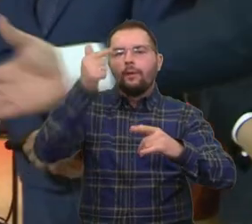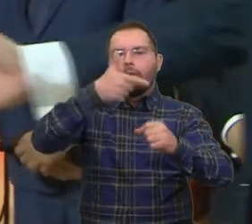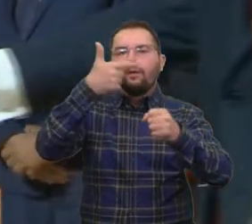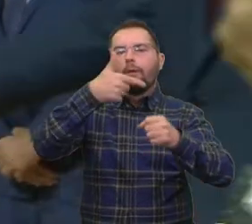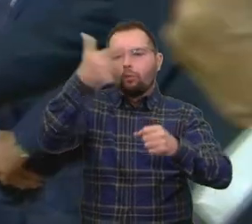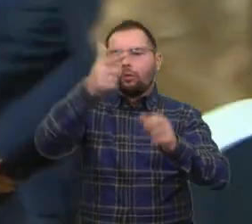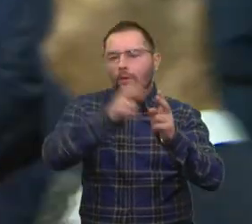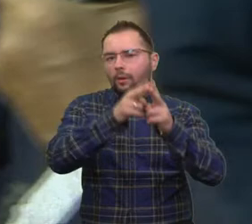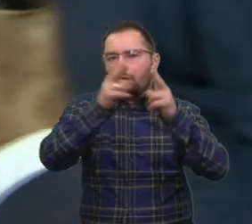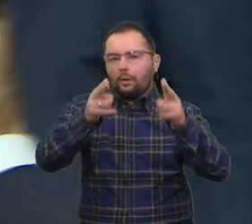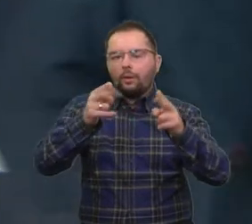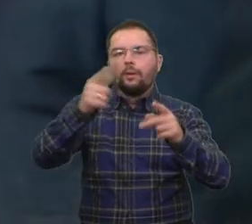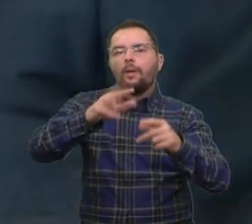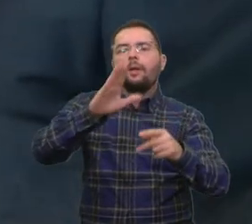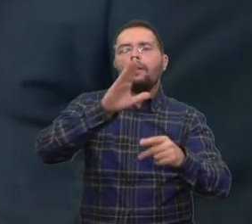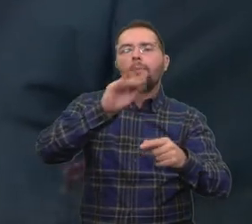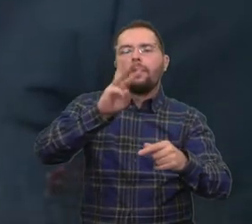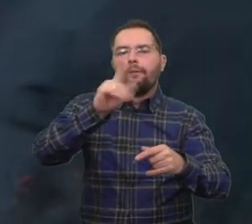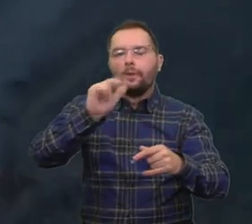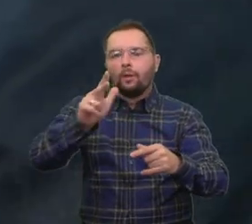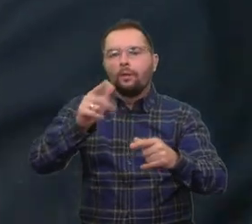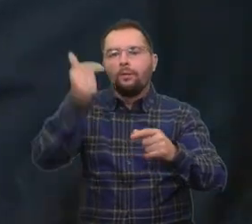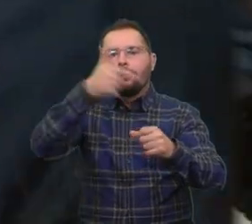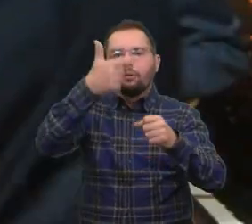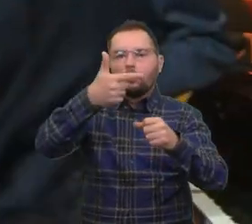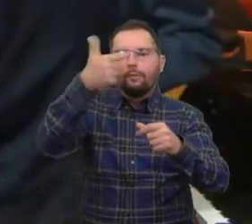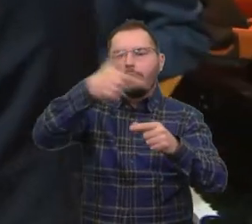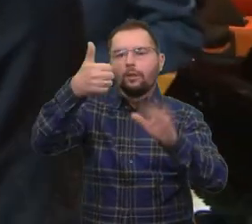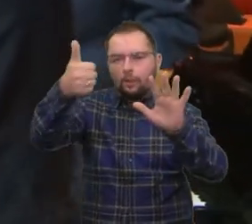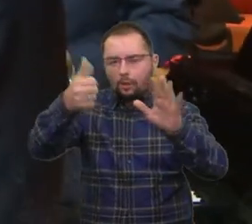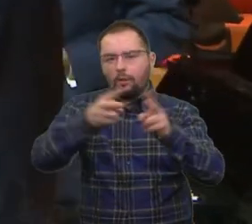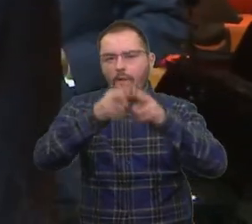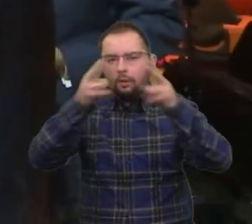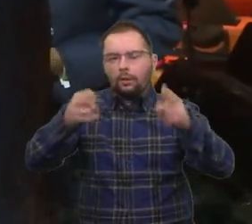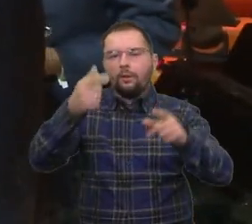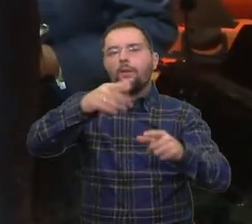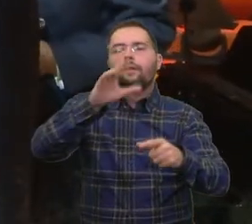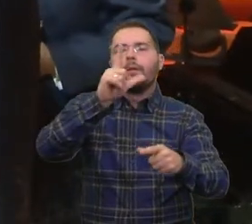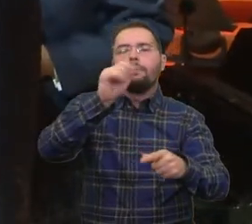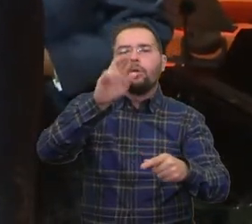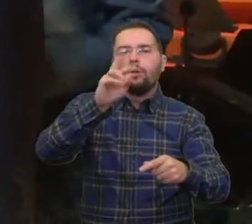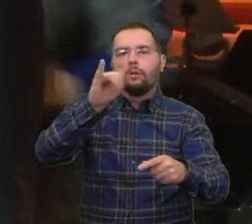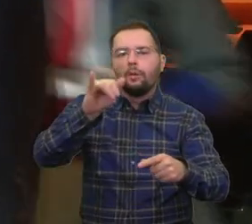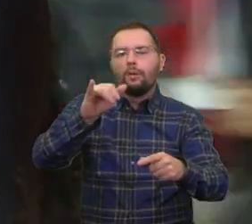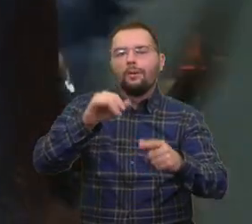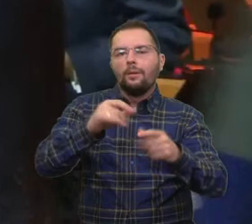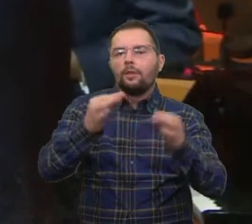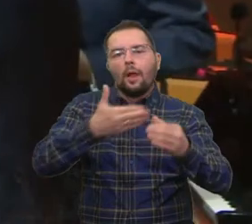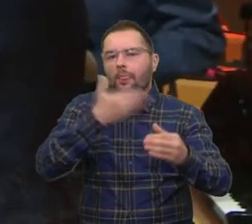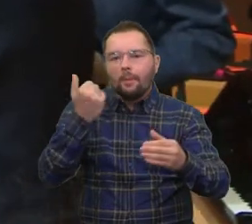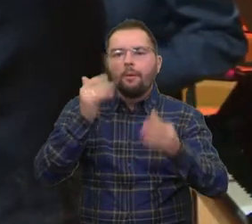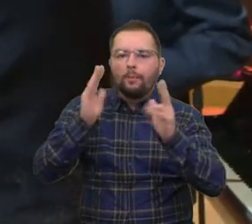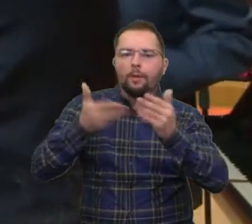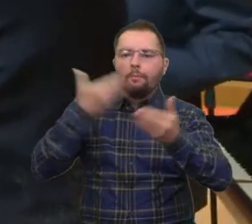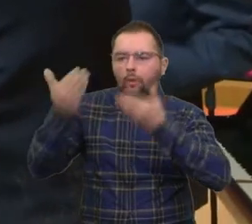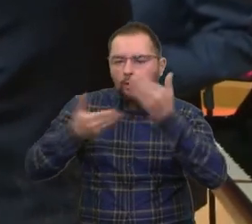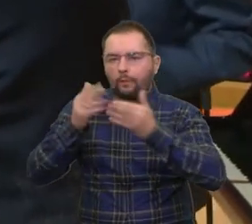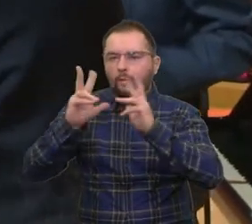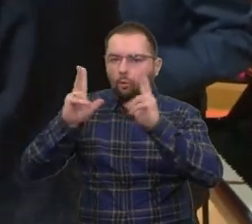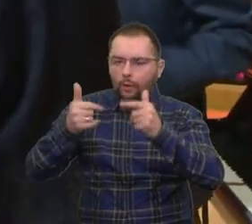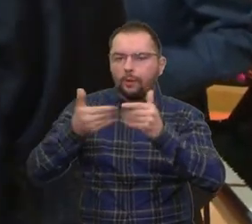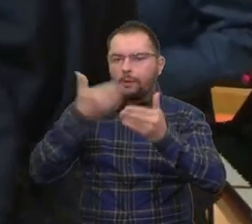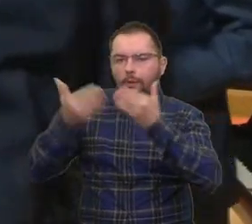1998-2002, Zbigniew Wieczorek 2002-2006, Piotr Zięc, którego faktycznie dzisiaj nie ma, ale pozdrawiamy, przesyłamy